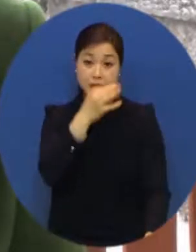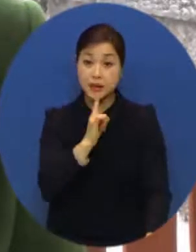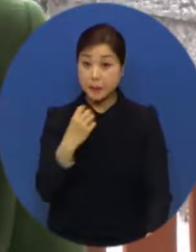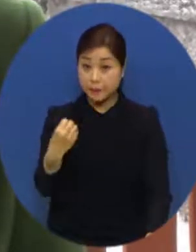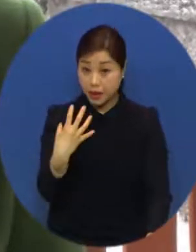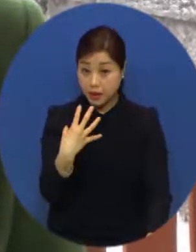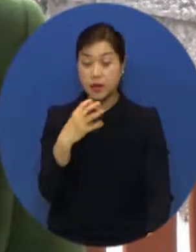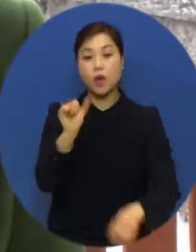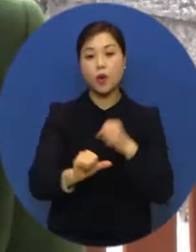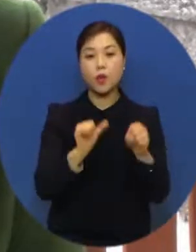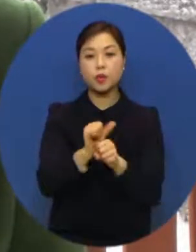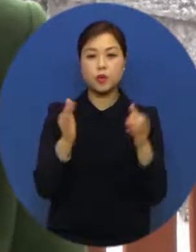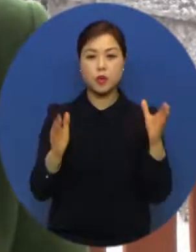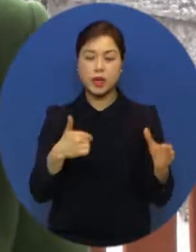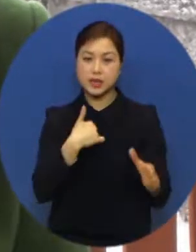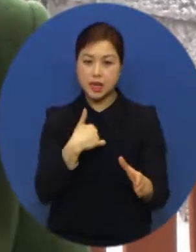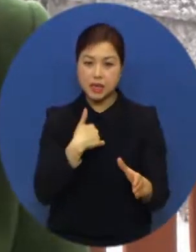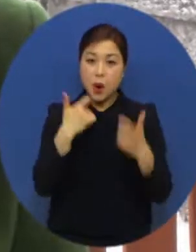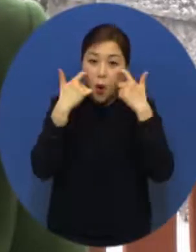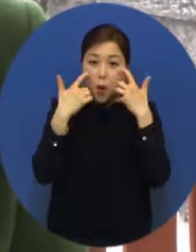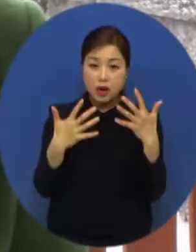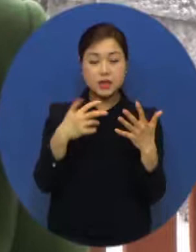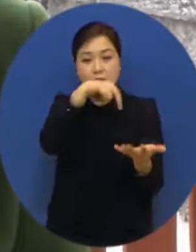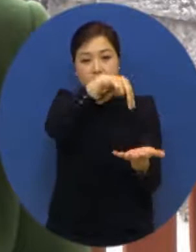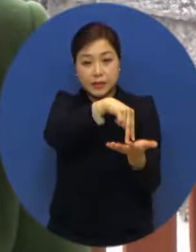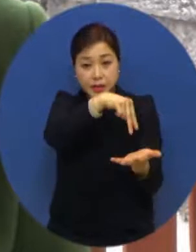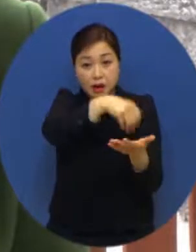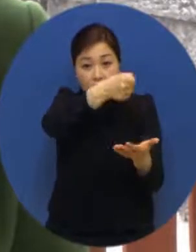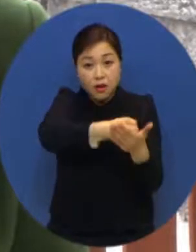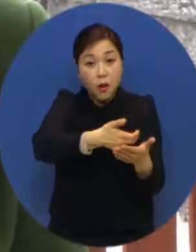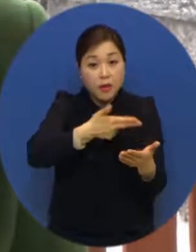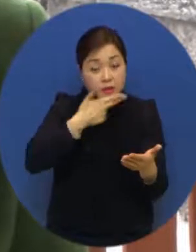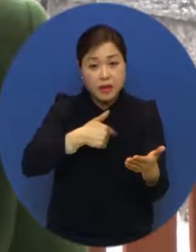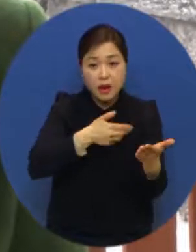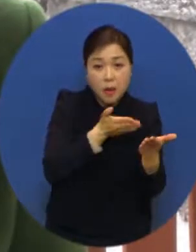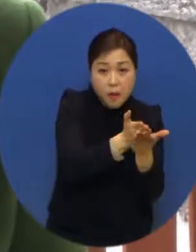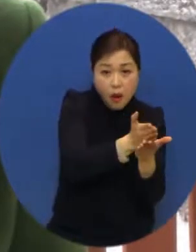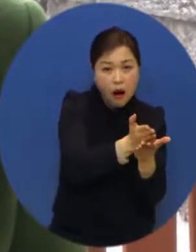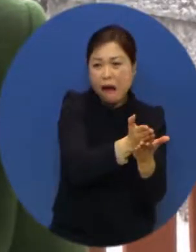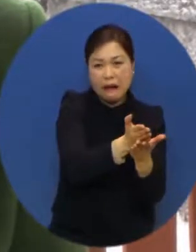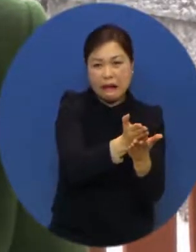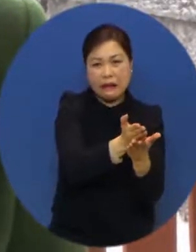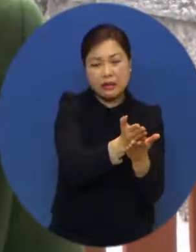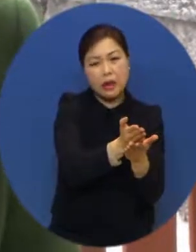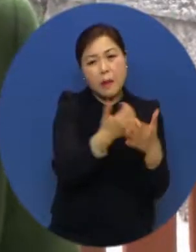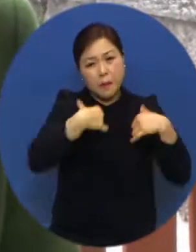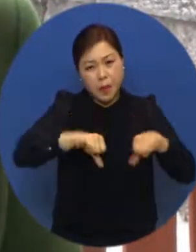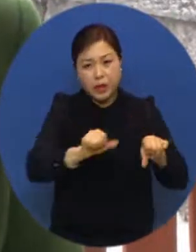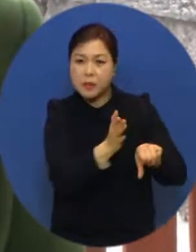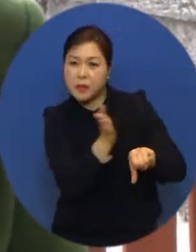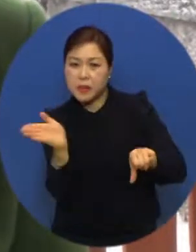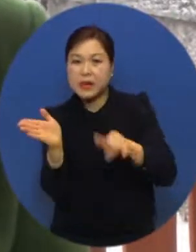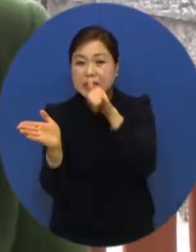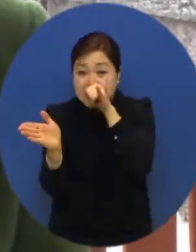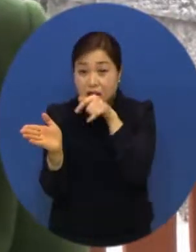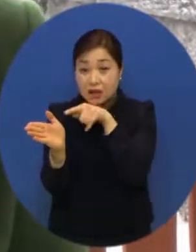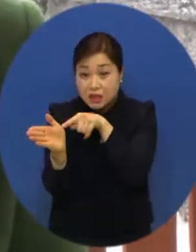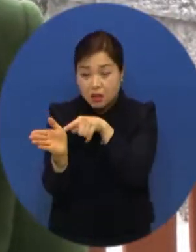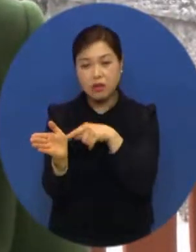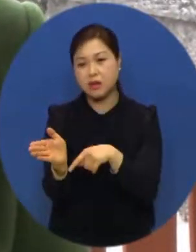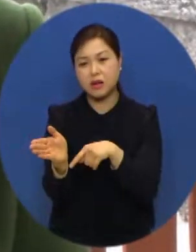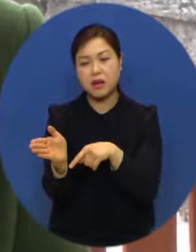5년간에 자기 자리를 잡지 못하면 전공과는 다른 길로 가게 되는데 네. 그 길을 갈 수 있도록